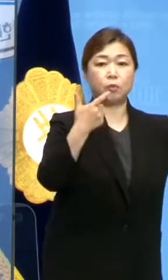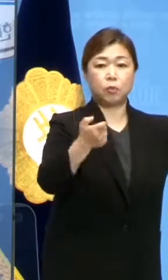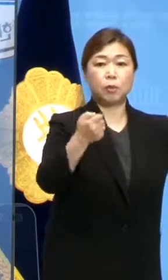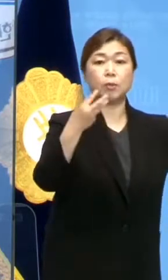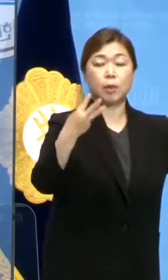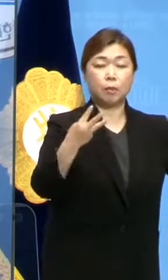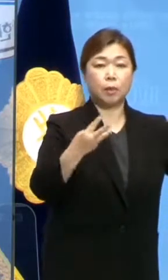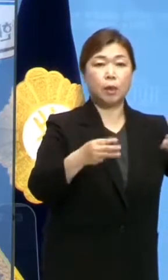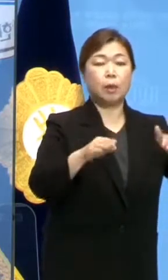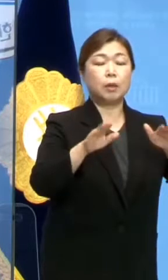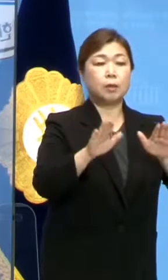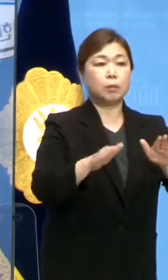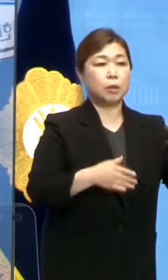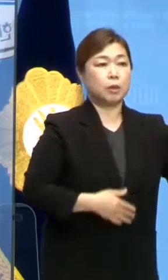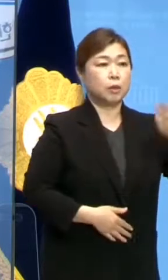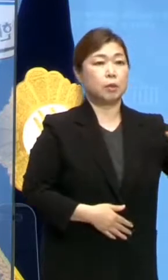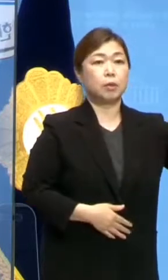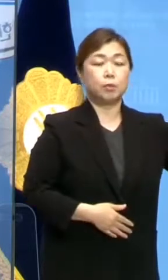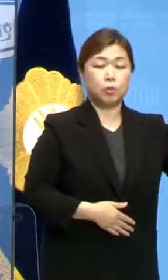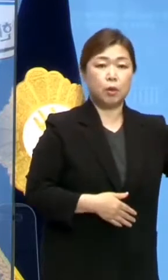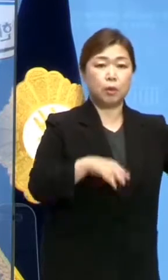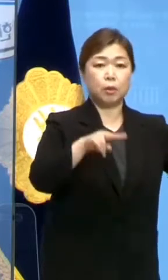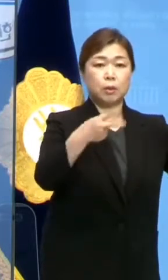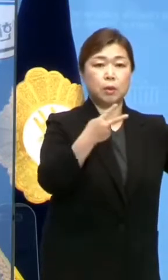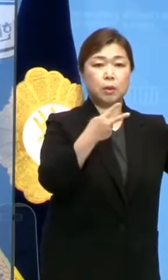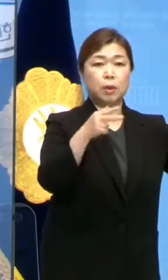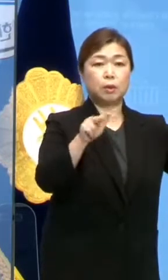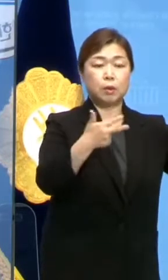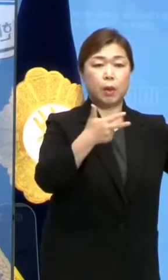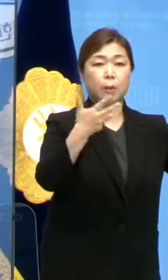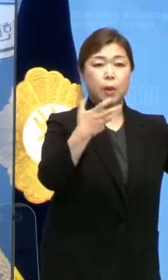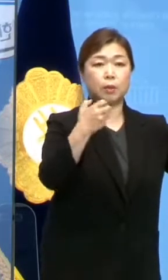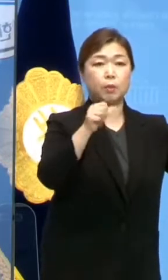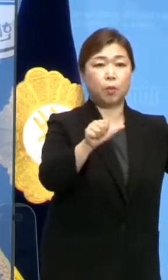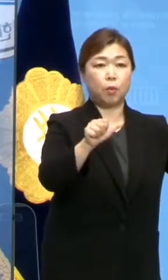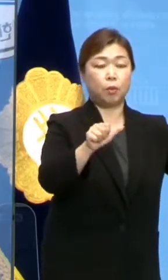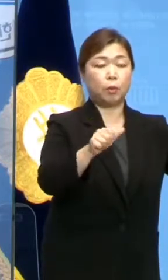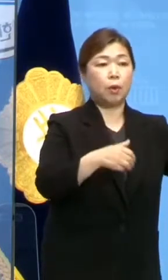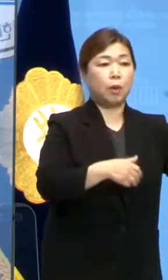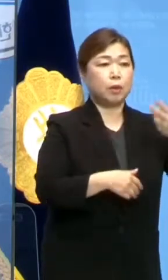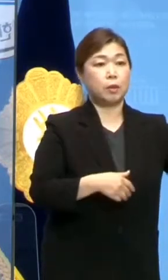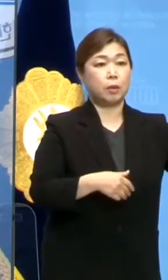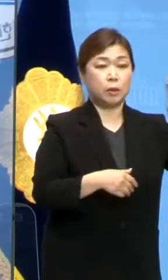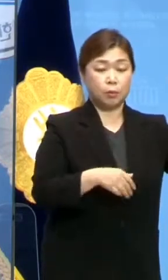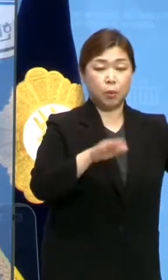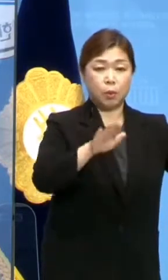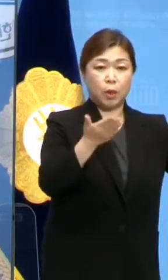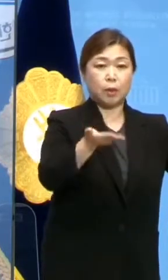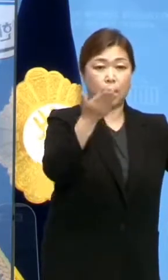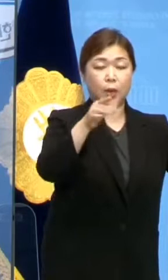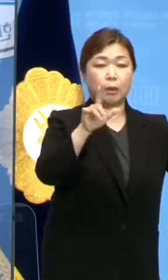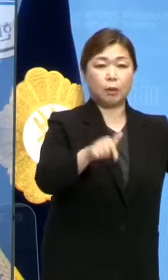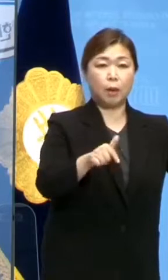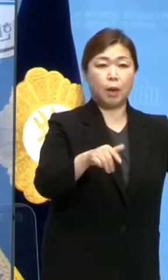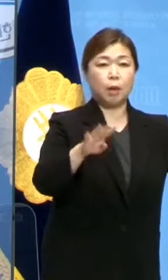권에서 2019년 785 건 그리고 2020 년 상반기에는